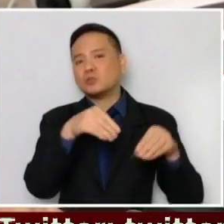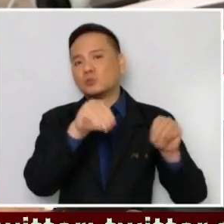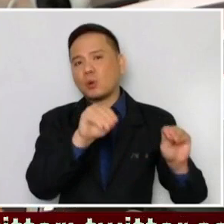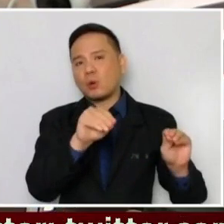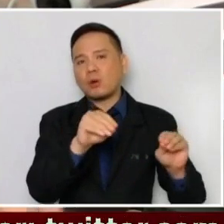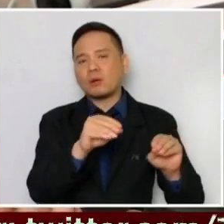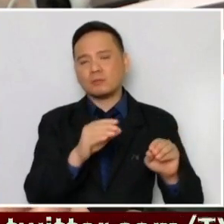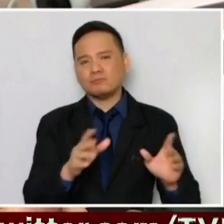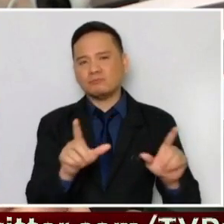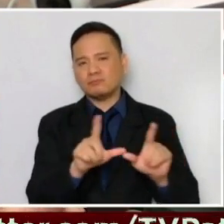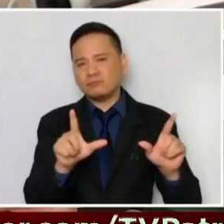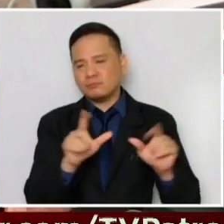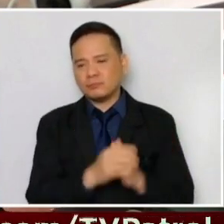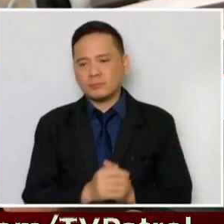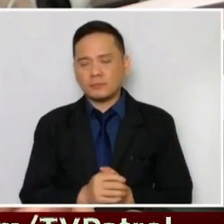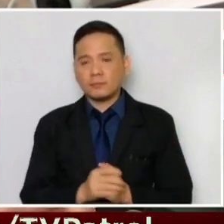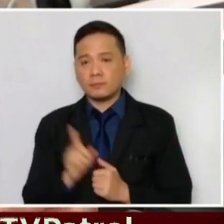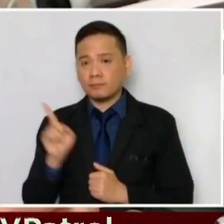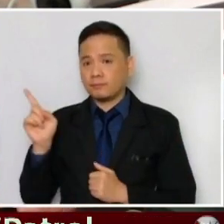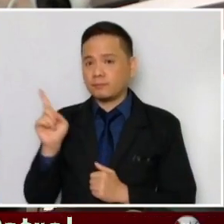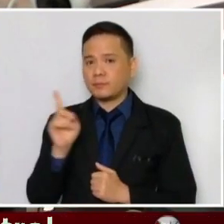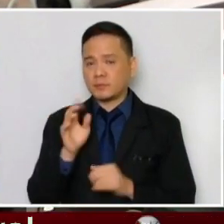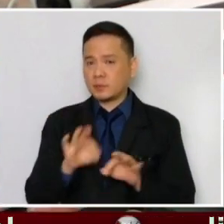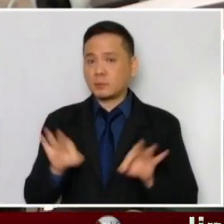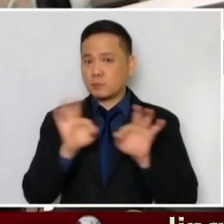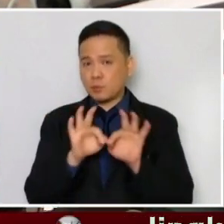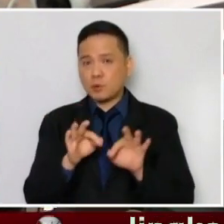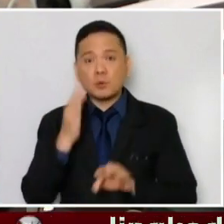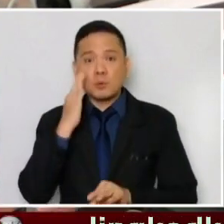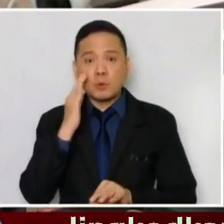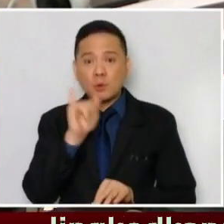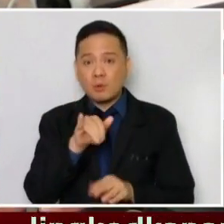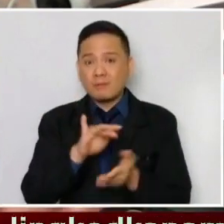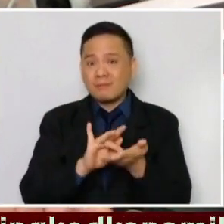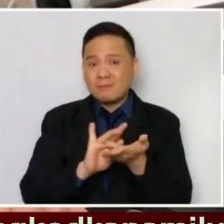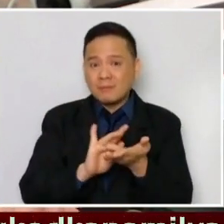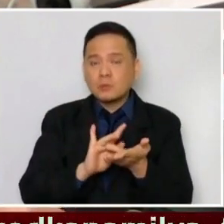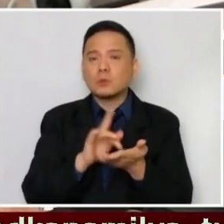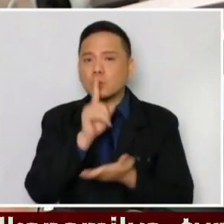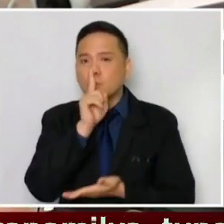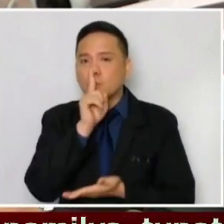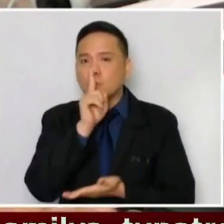kung totoo ba yung gamot na binibili mo, kung may bisa ba. Plus,